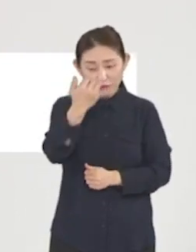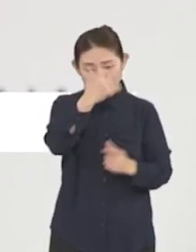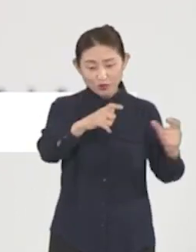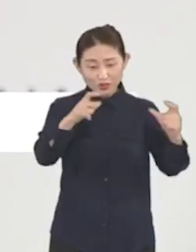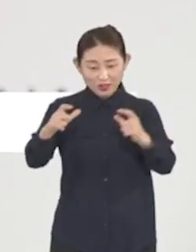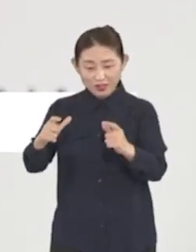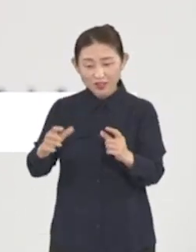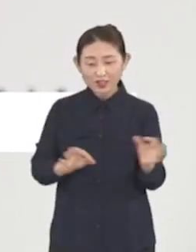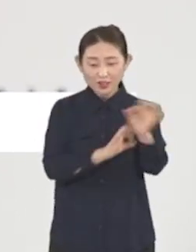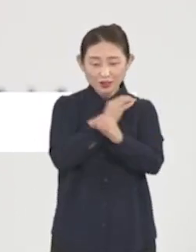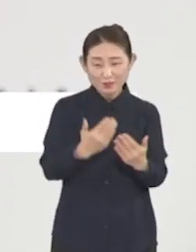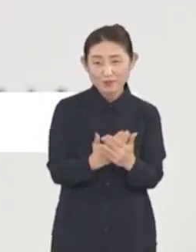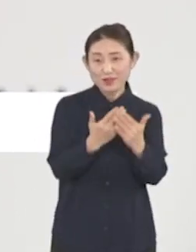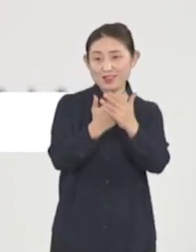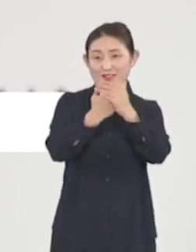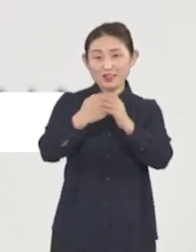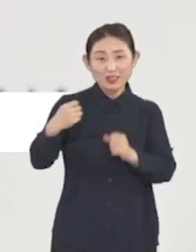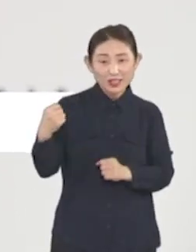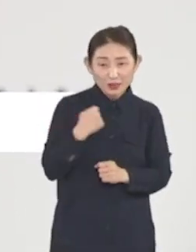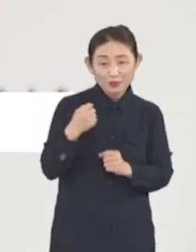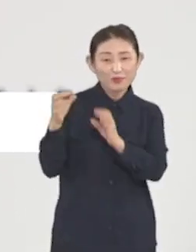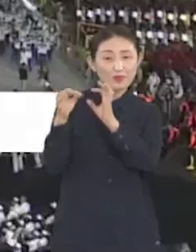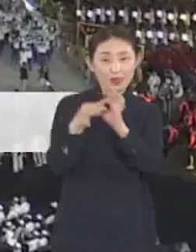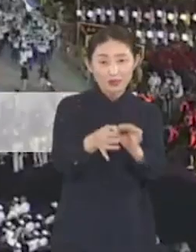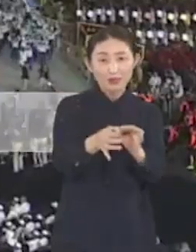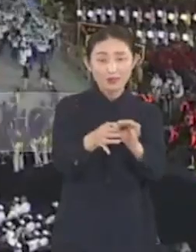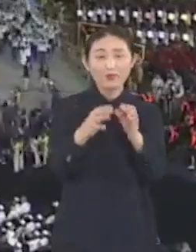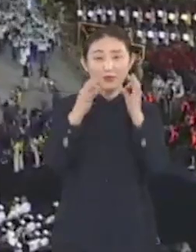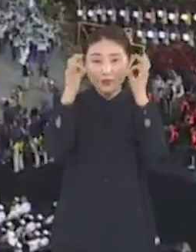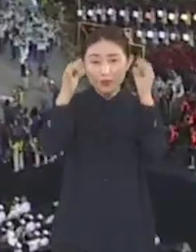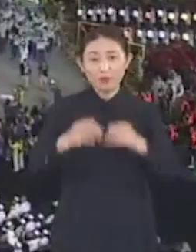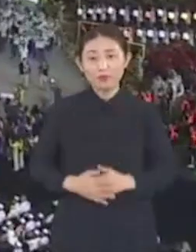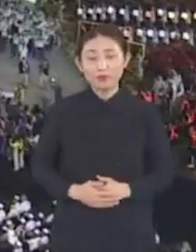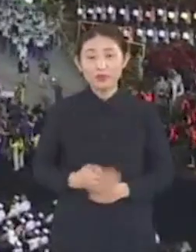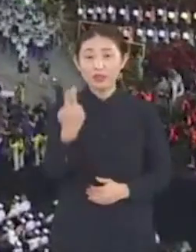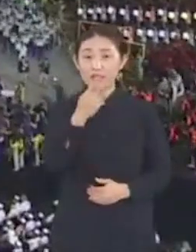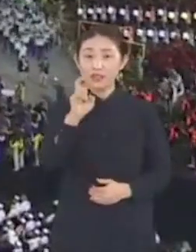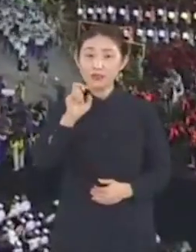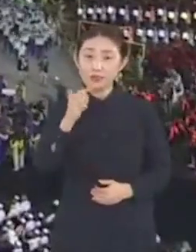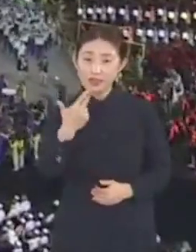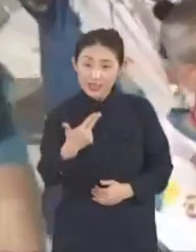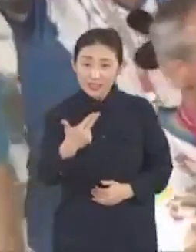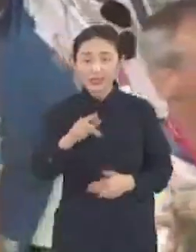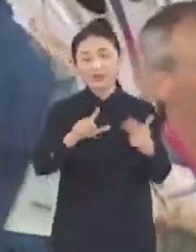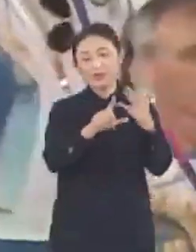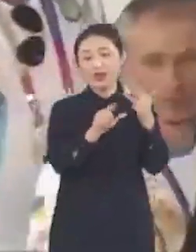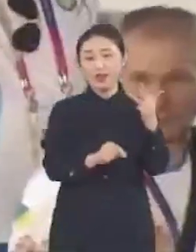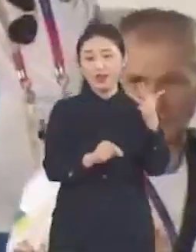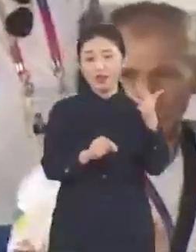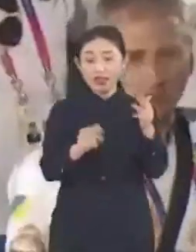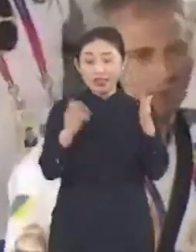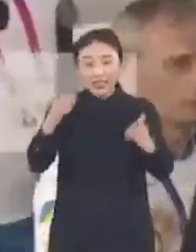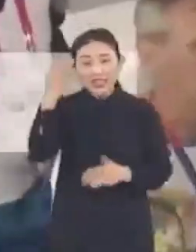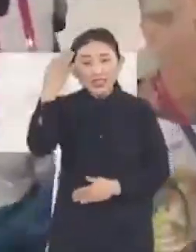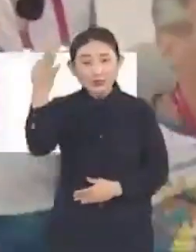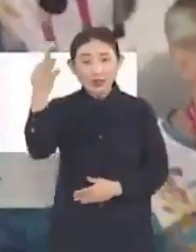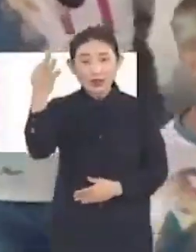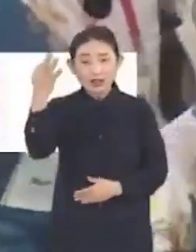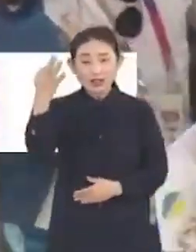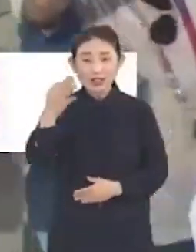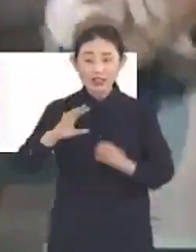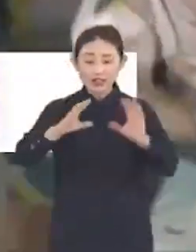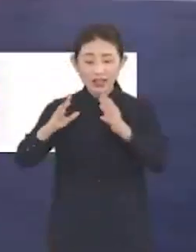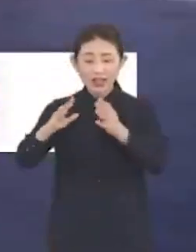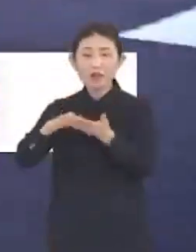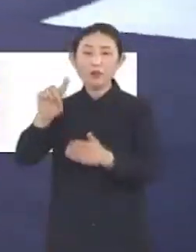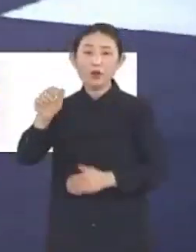데 있어서 동력을 삼을 수 있도록 노력을 하겠습니다. 2027년 8월 2주간 열리는 대회에는